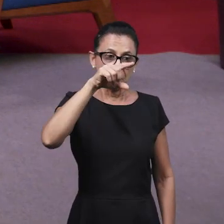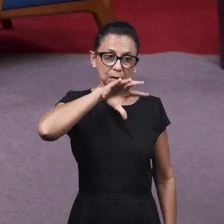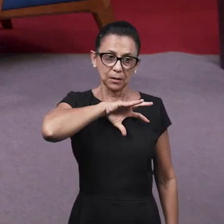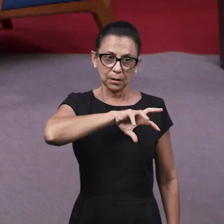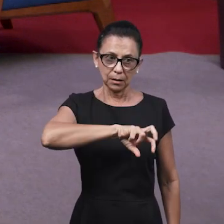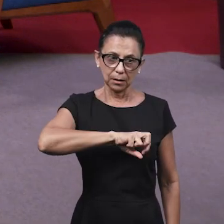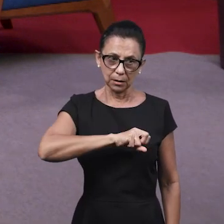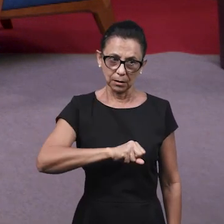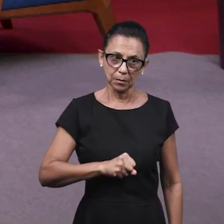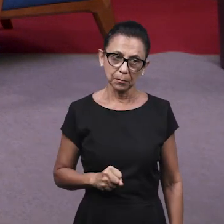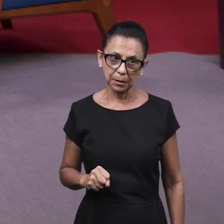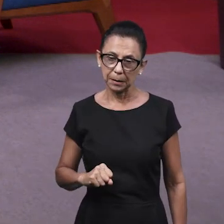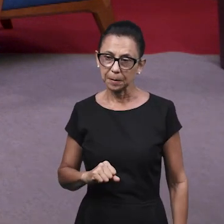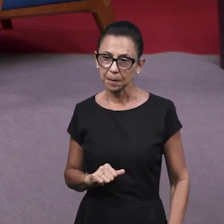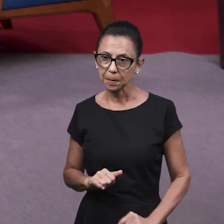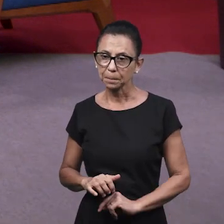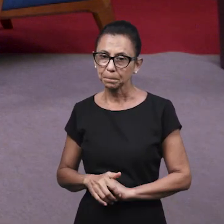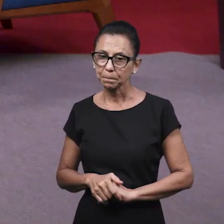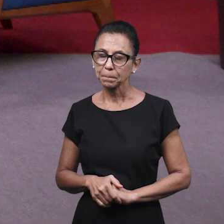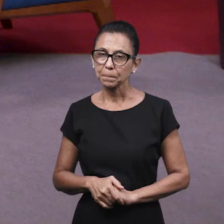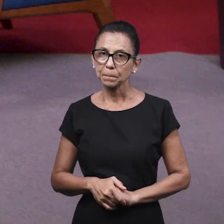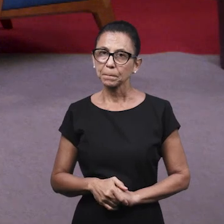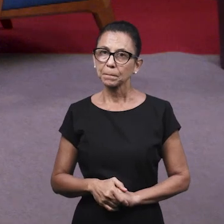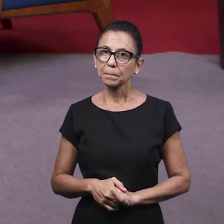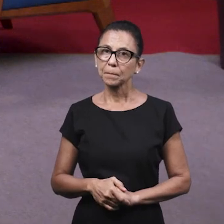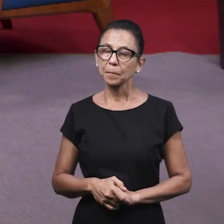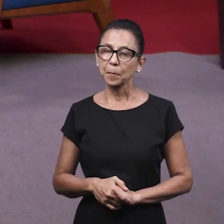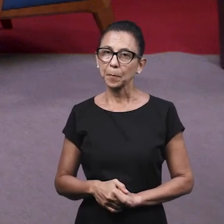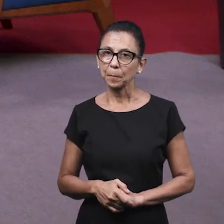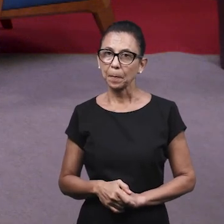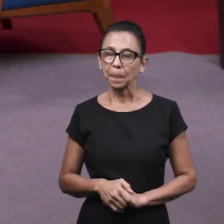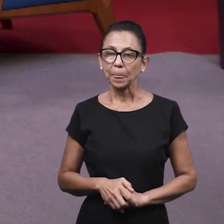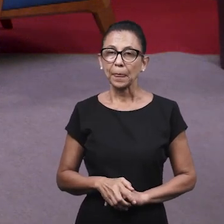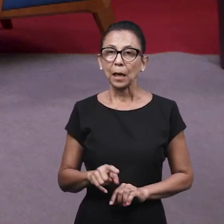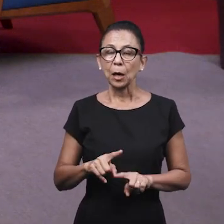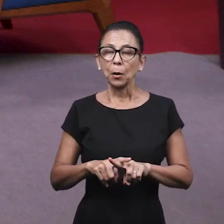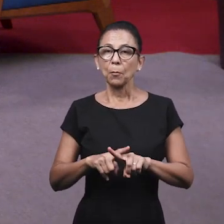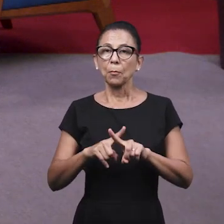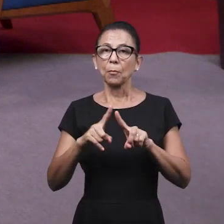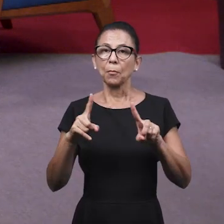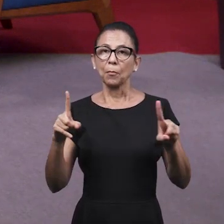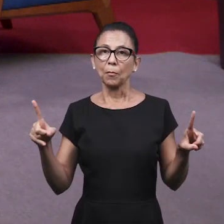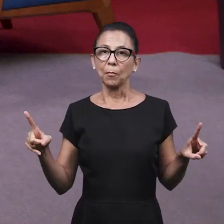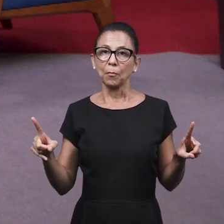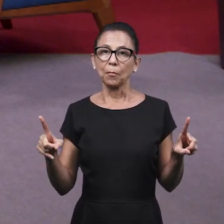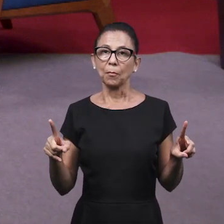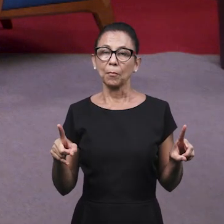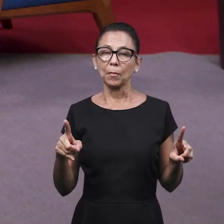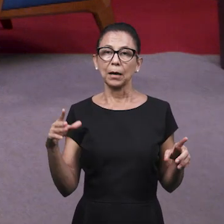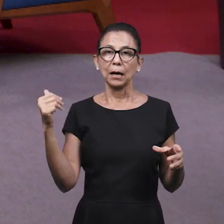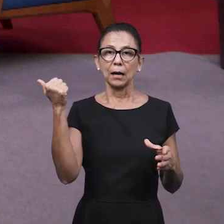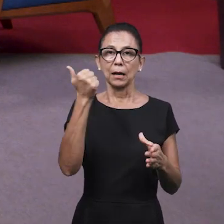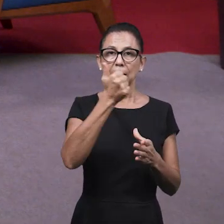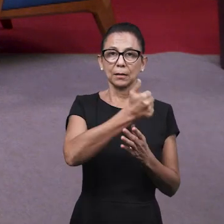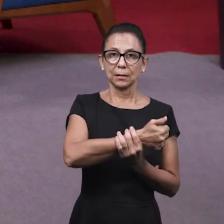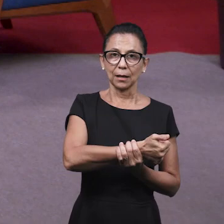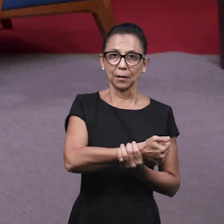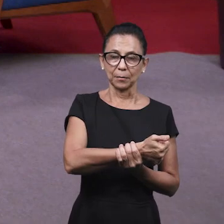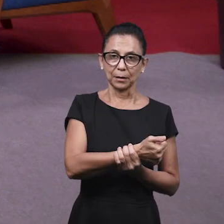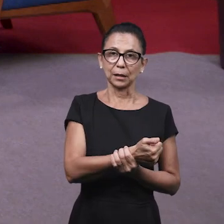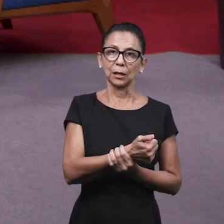Abraham, des siècles après, a été pris par Dieu le Père, n'est-ce pas? Parce que